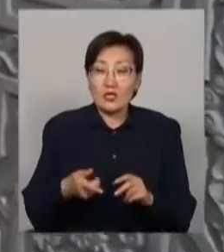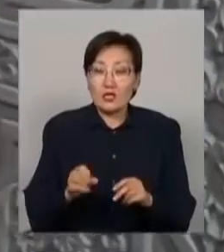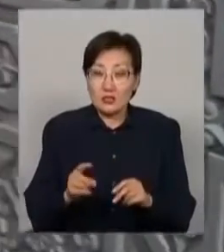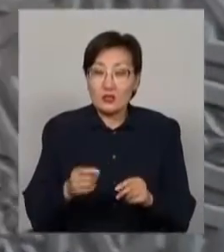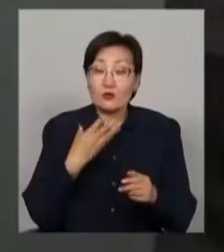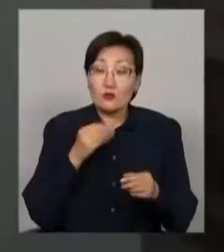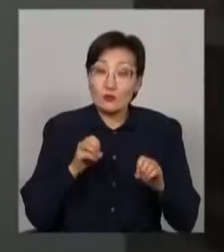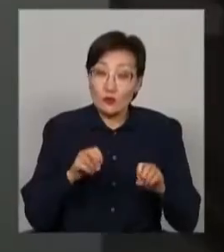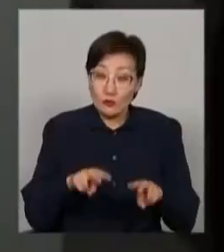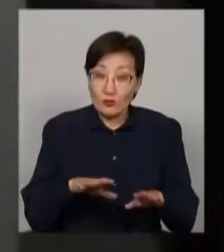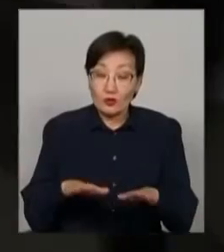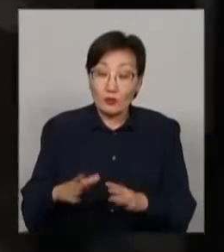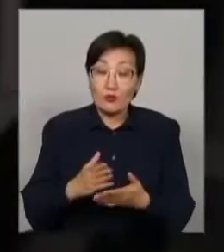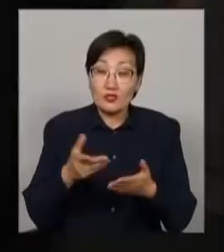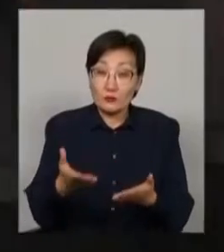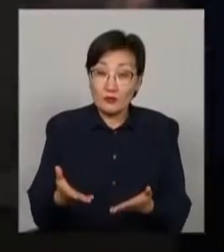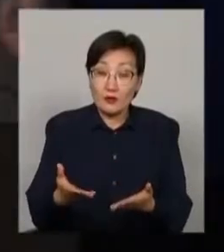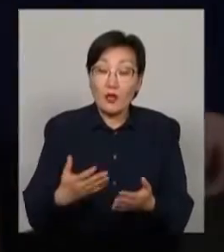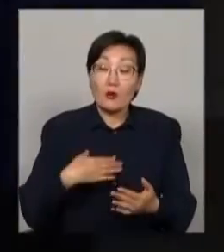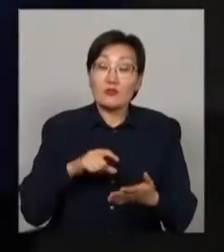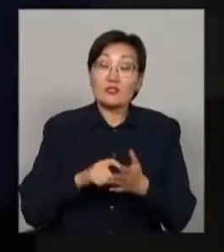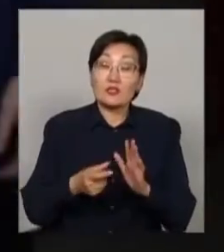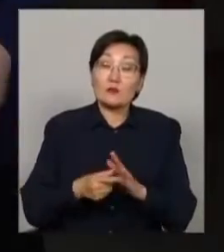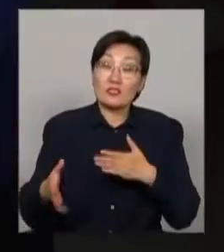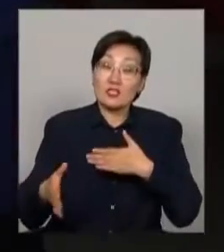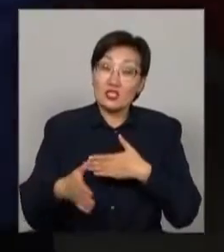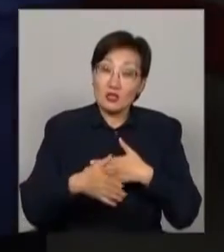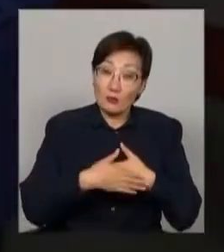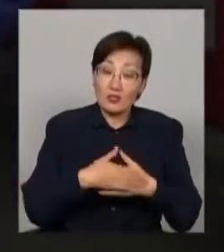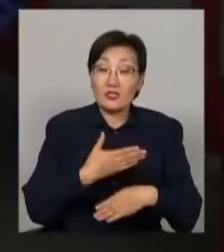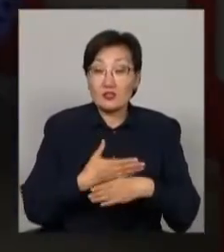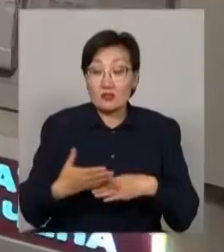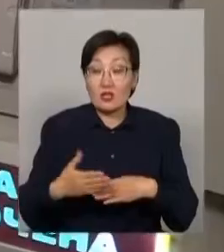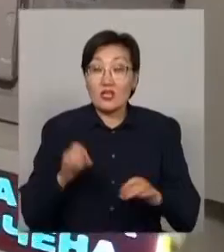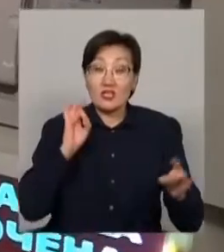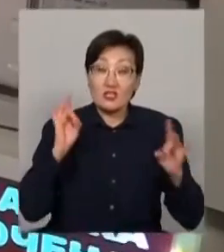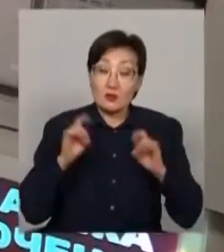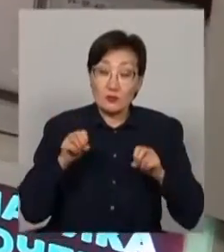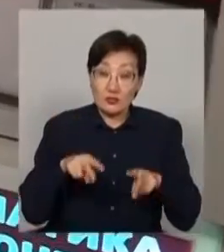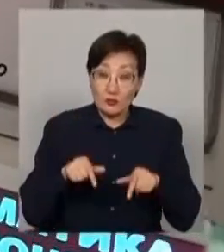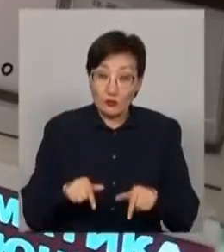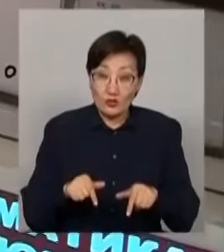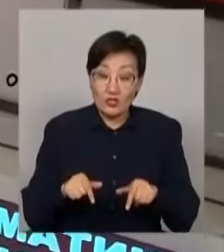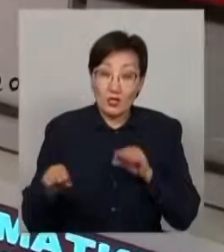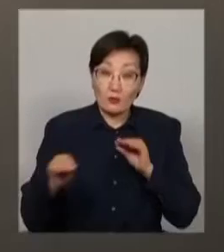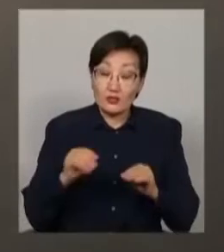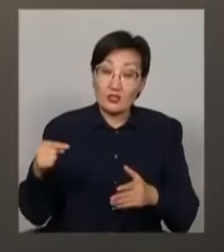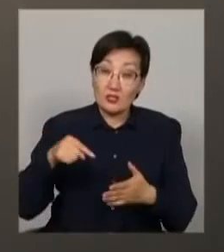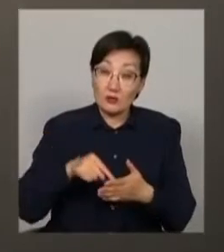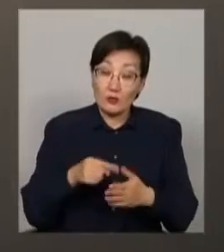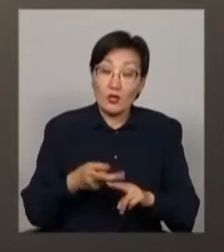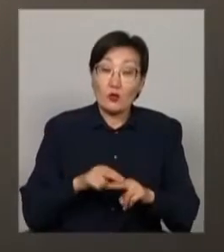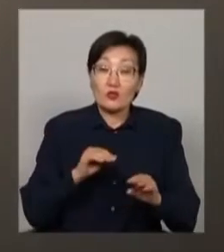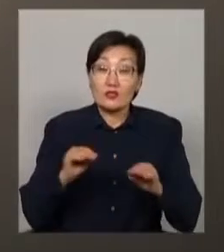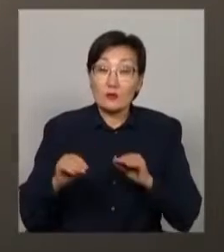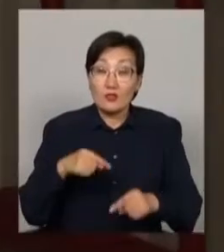мен сізге көрсетейін. Осы жерде жаңағы біз залдардағы есіктер жабылғаннан кейін сигнал арнайы осы құрылғыларға түседі. Осы құрылғыларға түскеннен